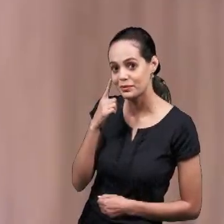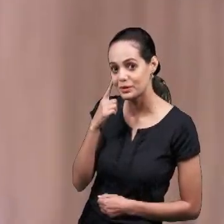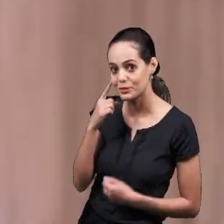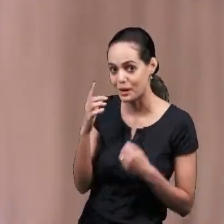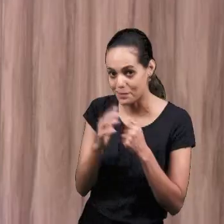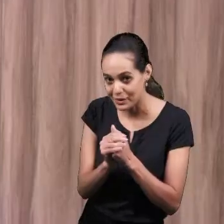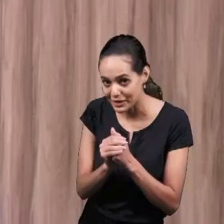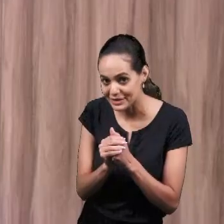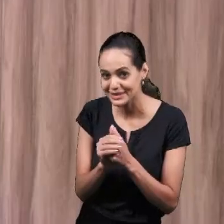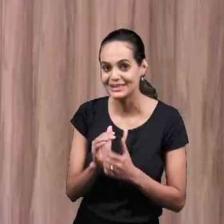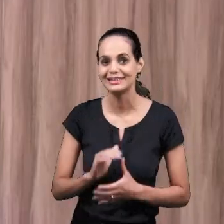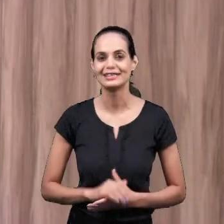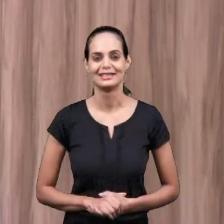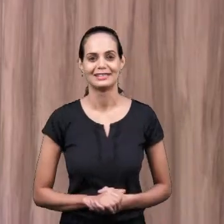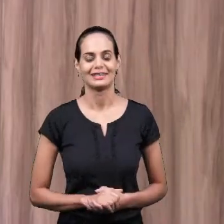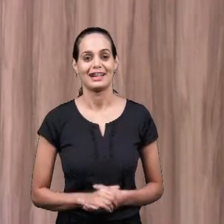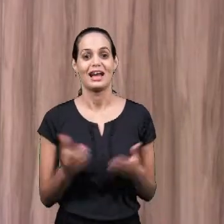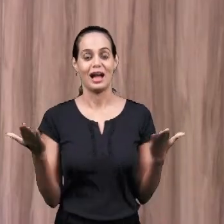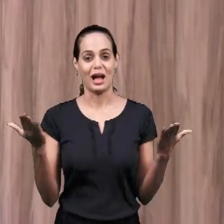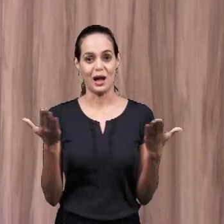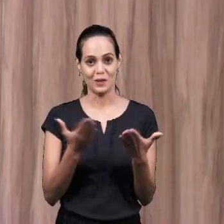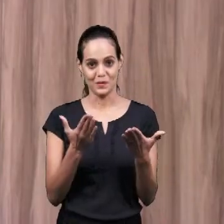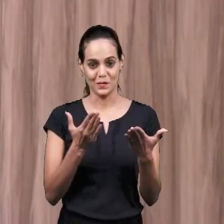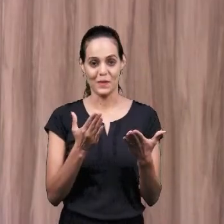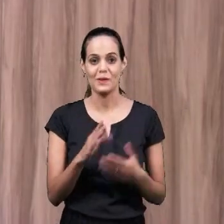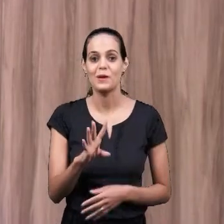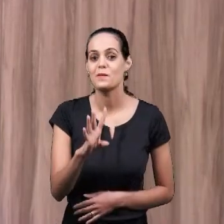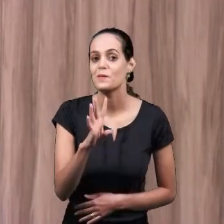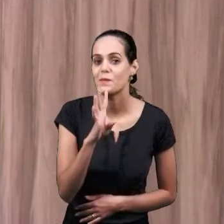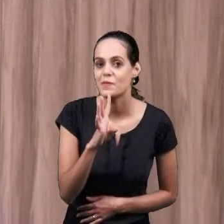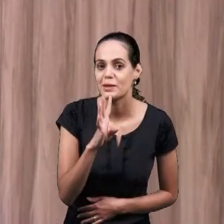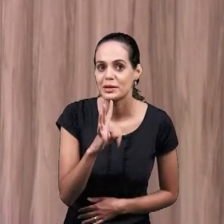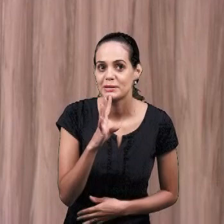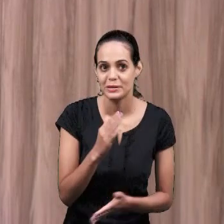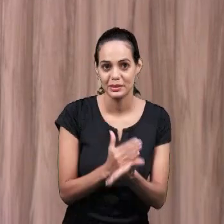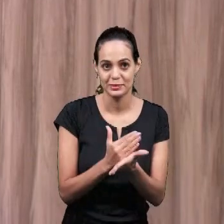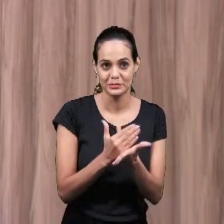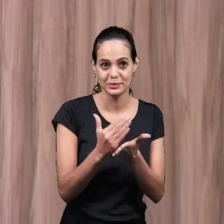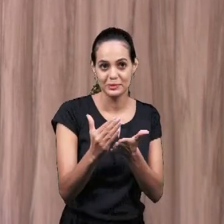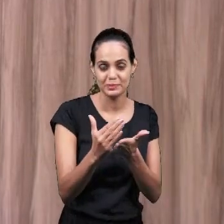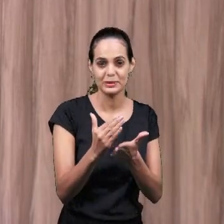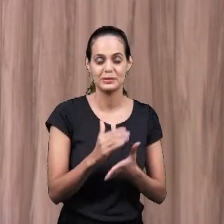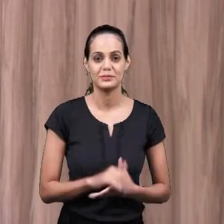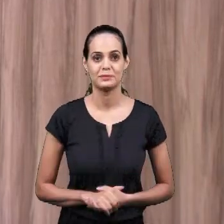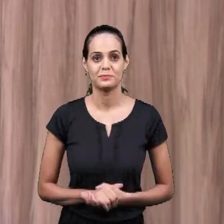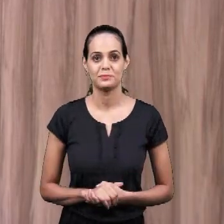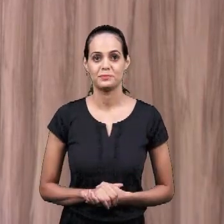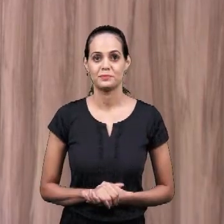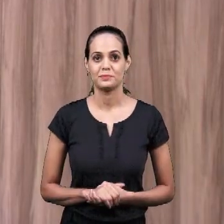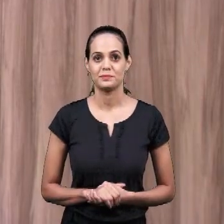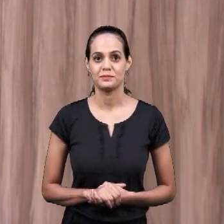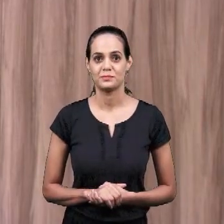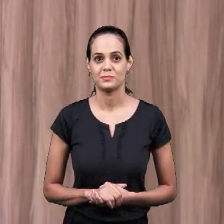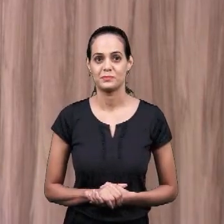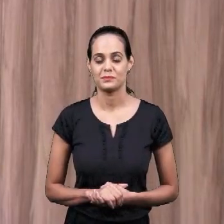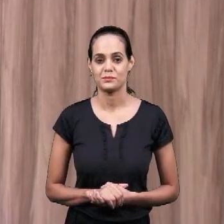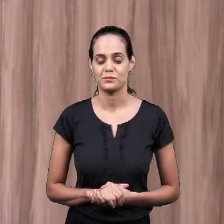Amém? Agora vamos conhecer a introdução. Amen. Maintenant, on va connaître l'introduction.